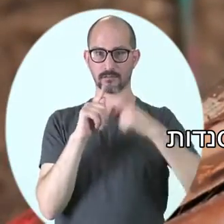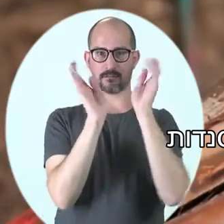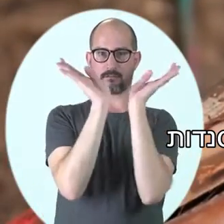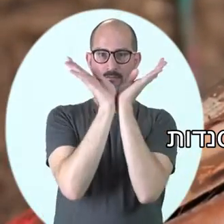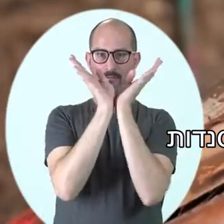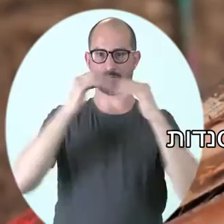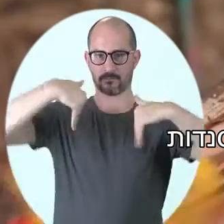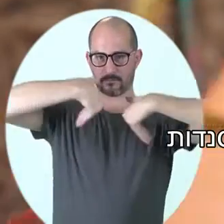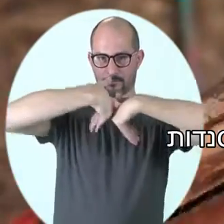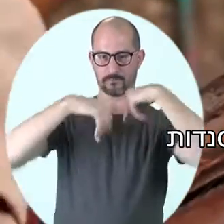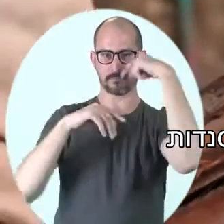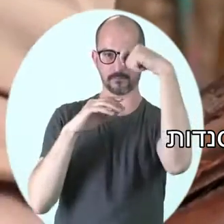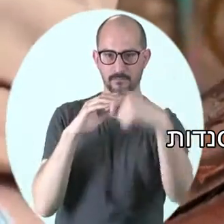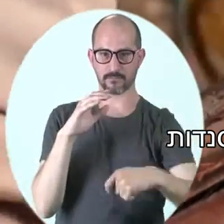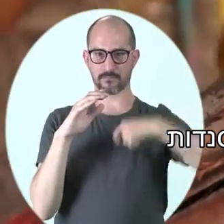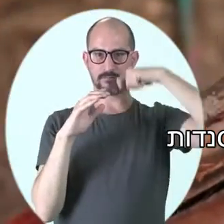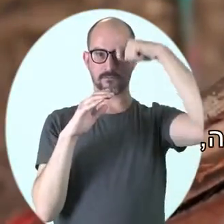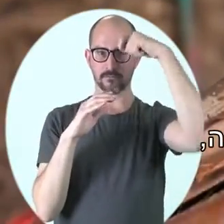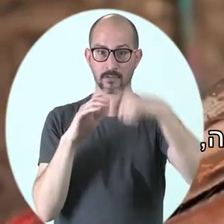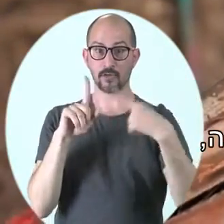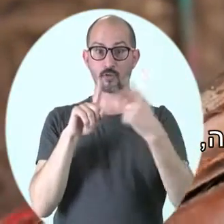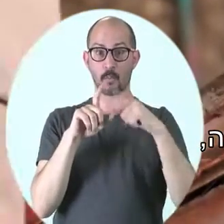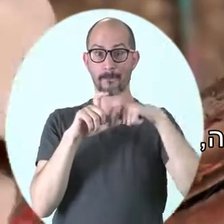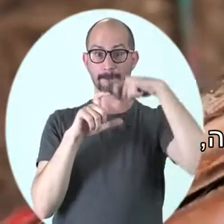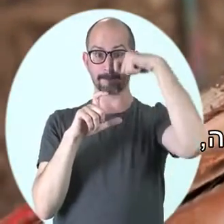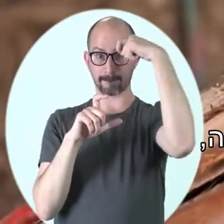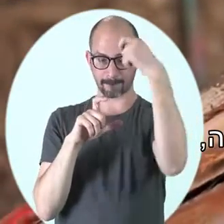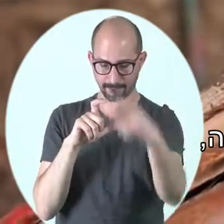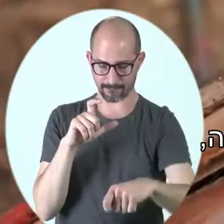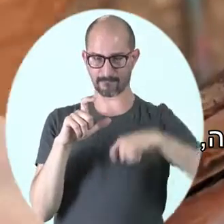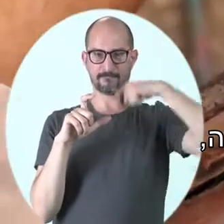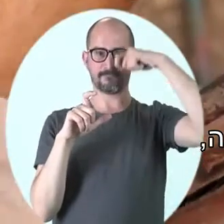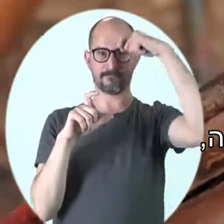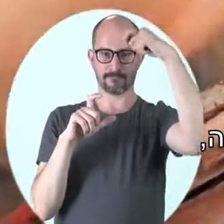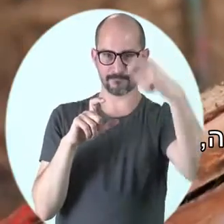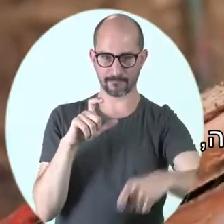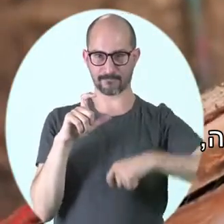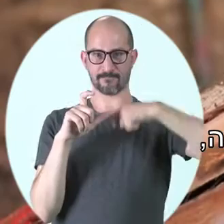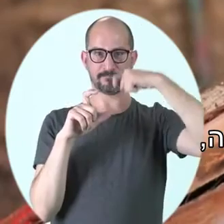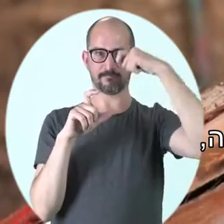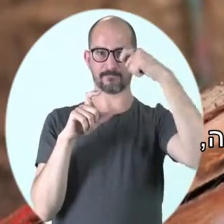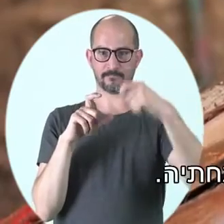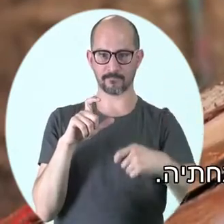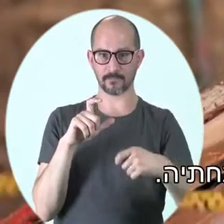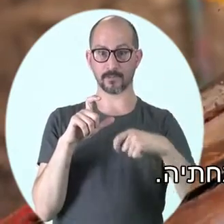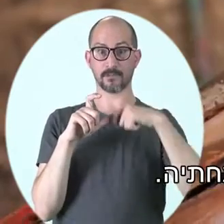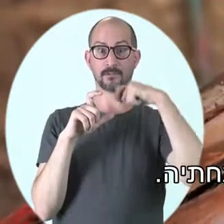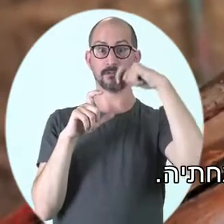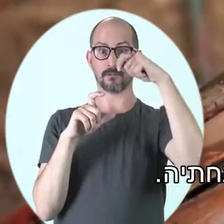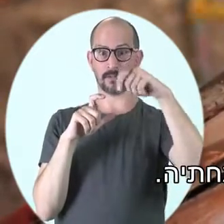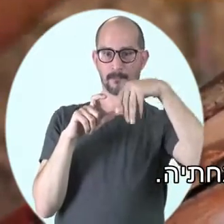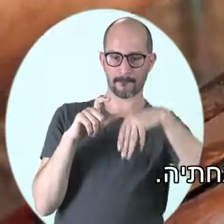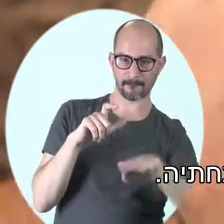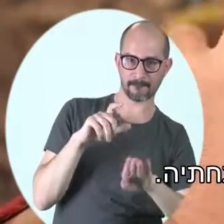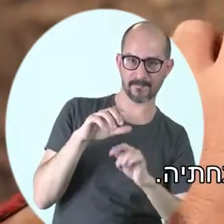הצטלבות הסנדות דרך הזוויות הכהות. כל פעם שיפגוש החבל את הסנדה העליונה, הוא יעבור מעליה, וכל פעם שיפגוש